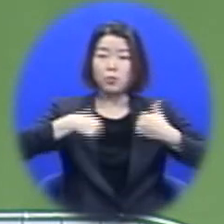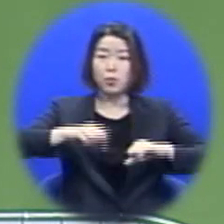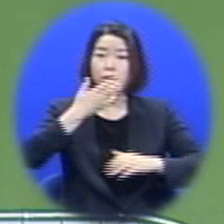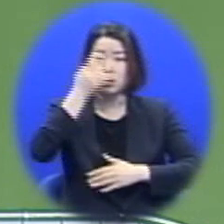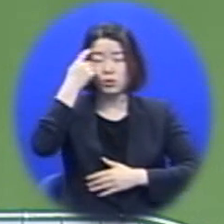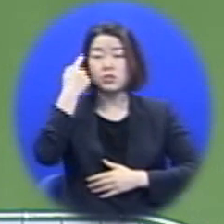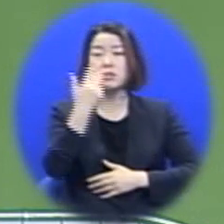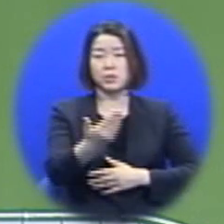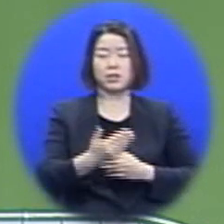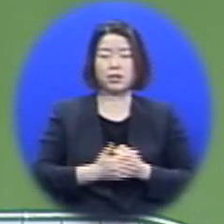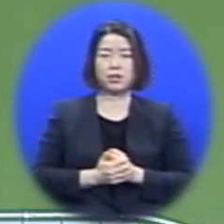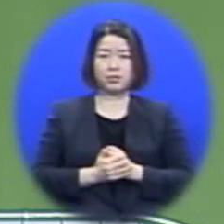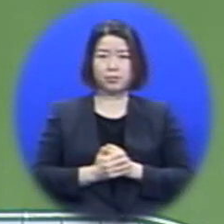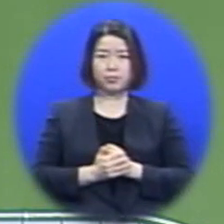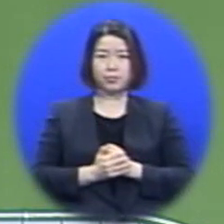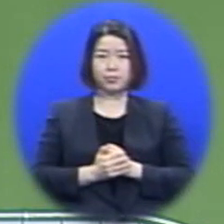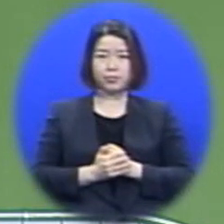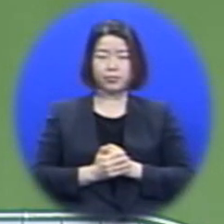있냐 말입니다.